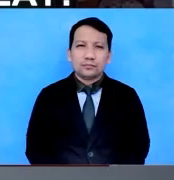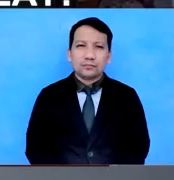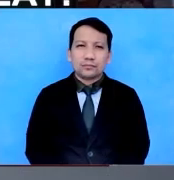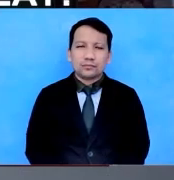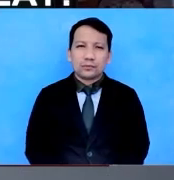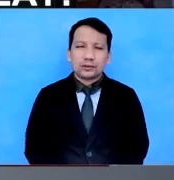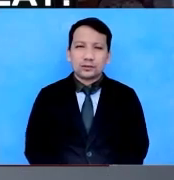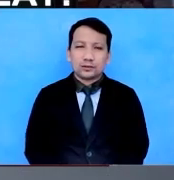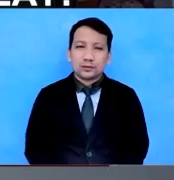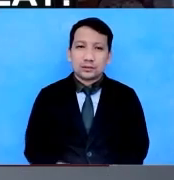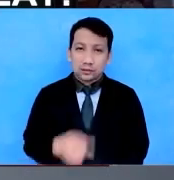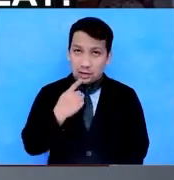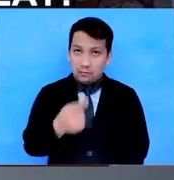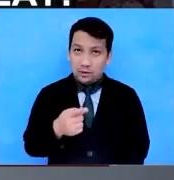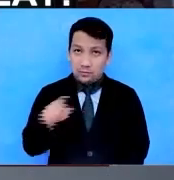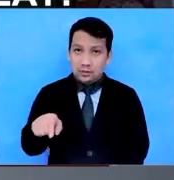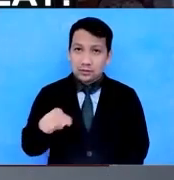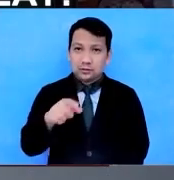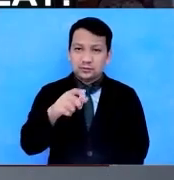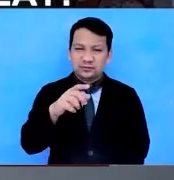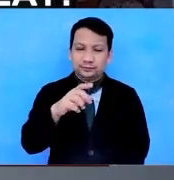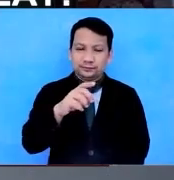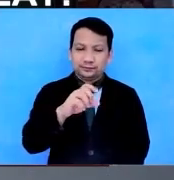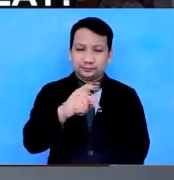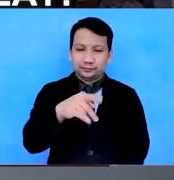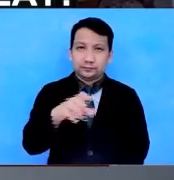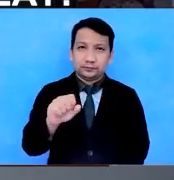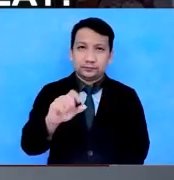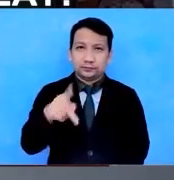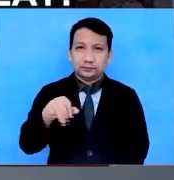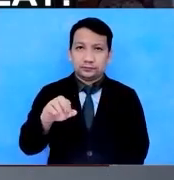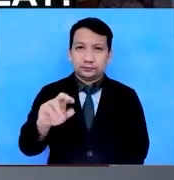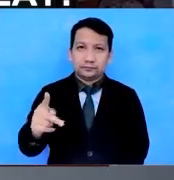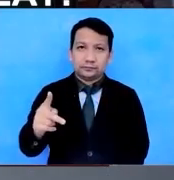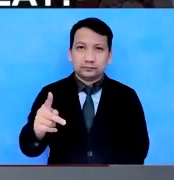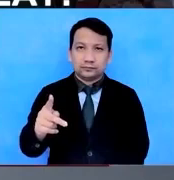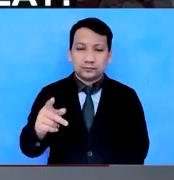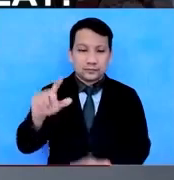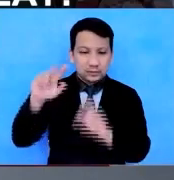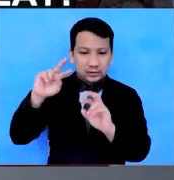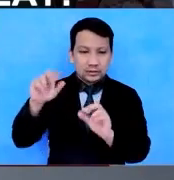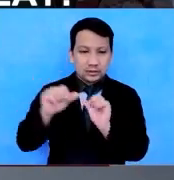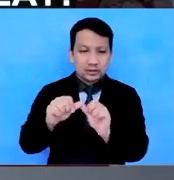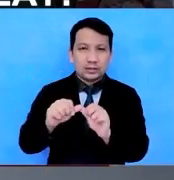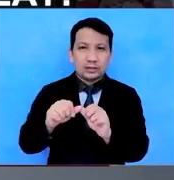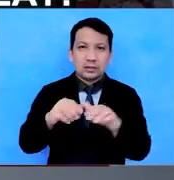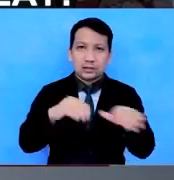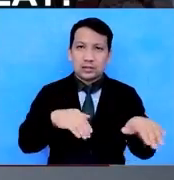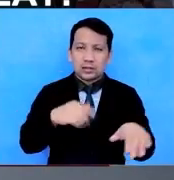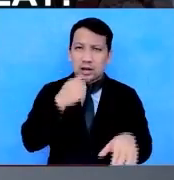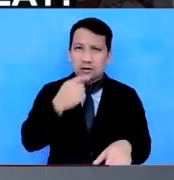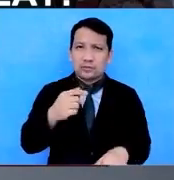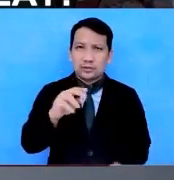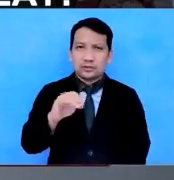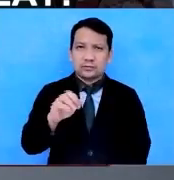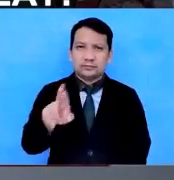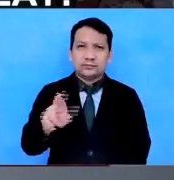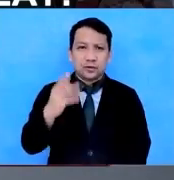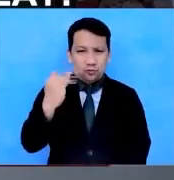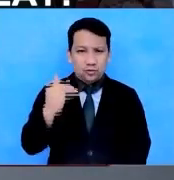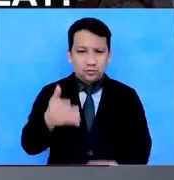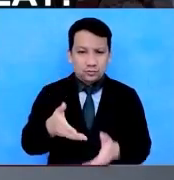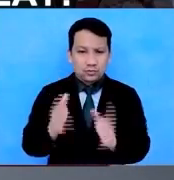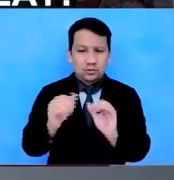nagsalita na ang bandang Stephen Speaks kaugnay sa umano'y panunuhol ng selfie sa isang traffic enforcer sa Metro Manila para palusutin